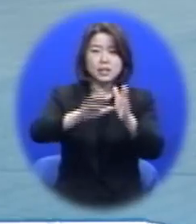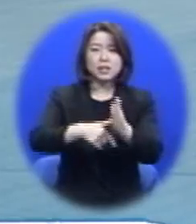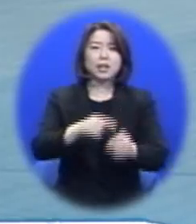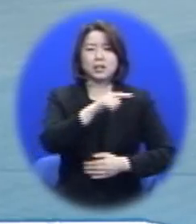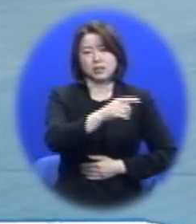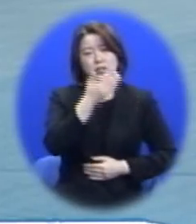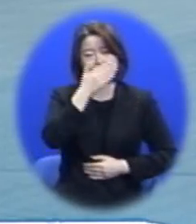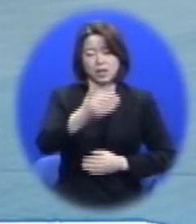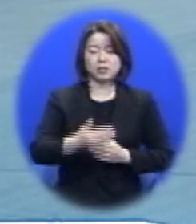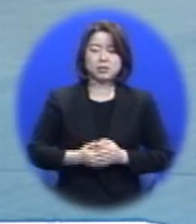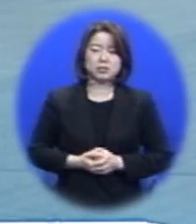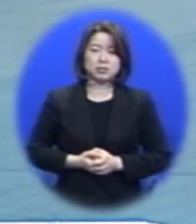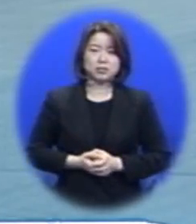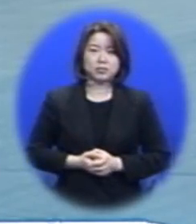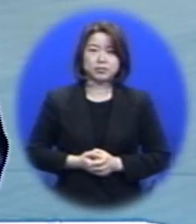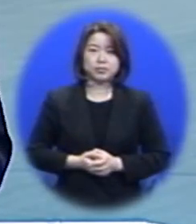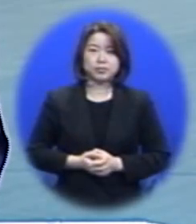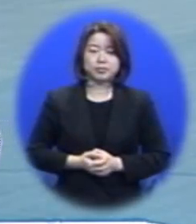가능해요.